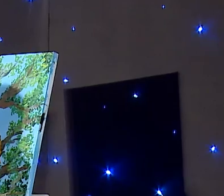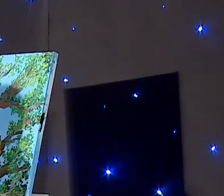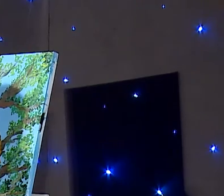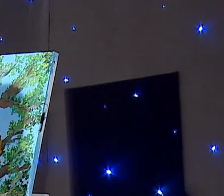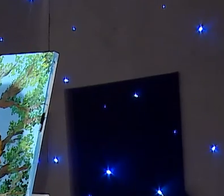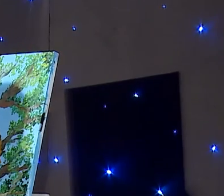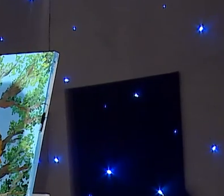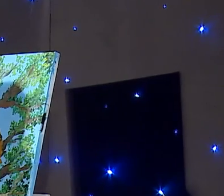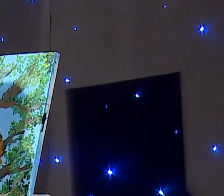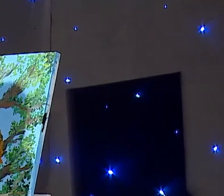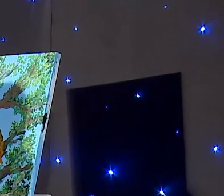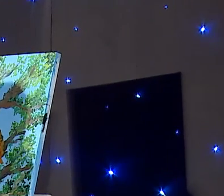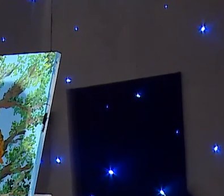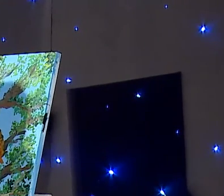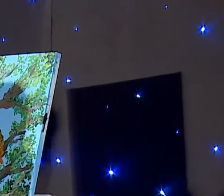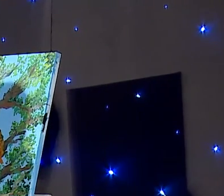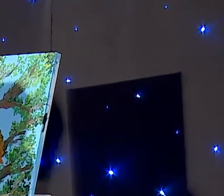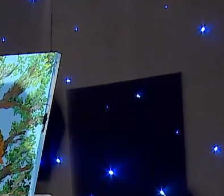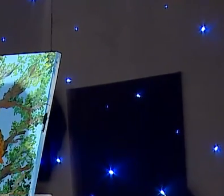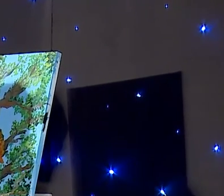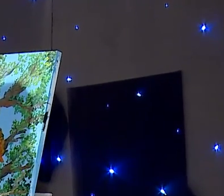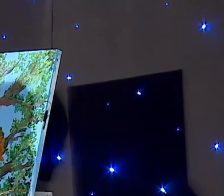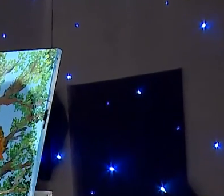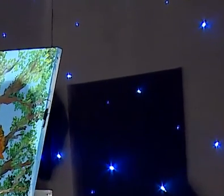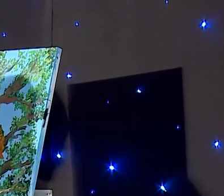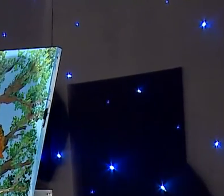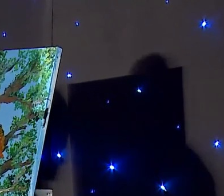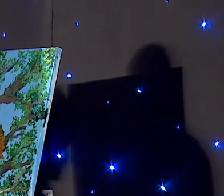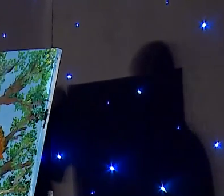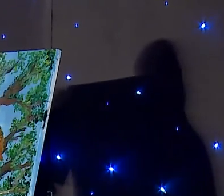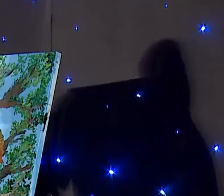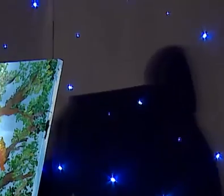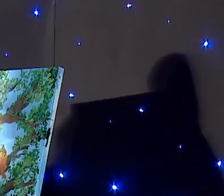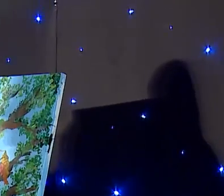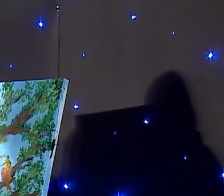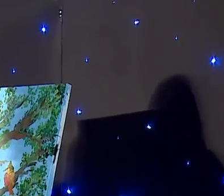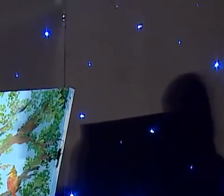awesome. Can we have another round of big applause for Bhavesh Bhatia?